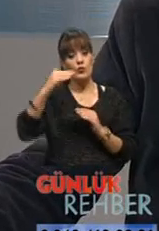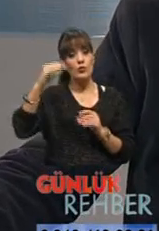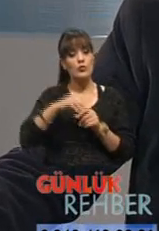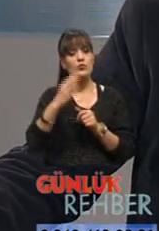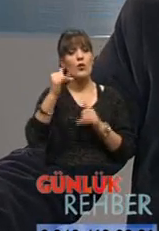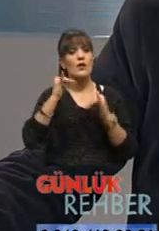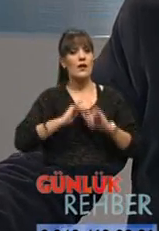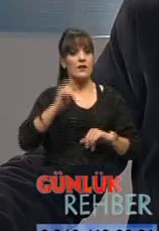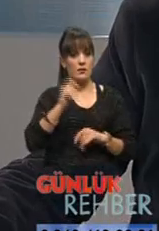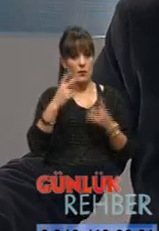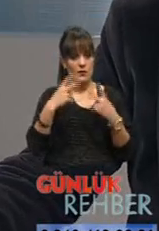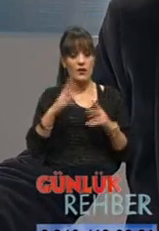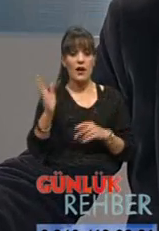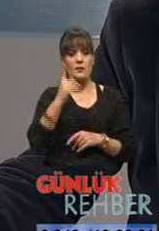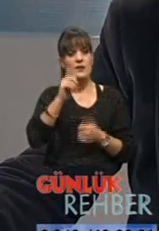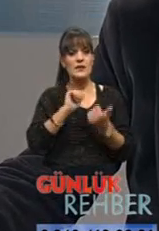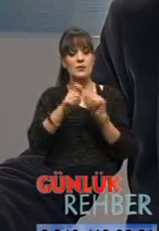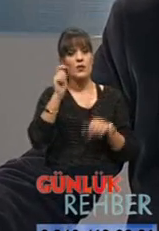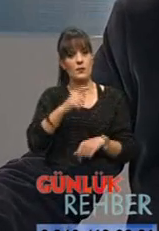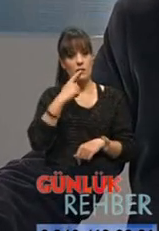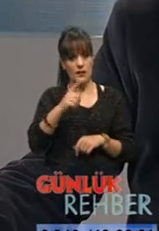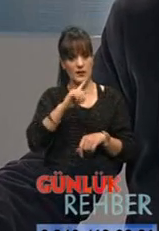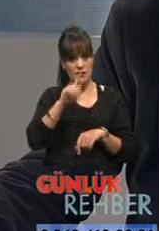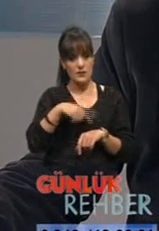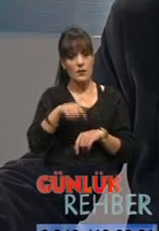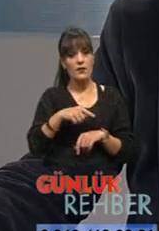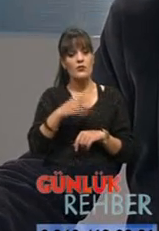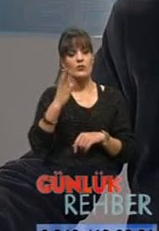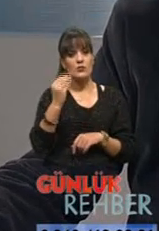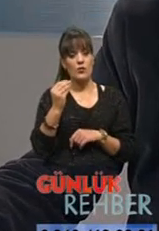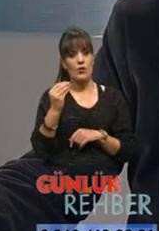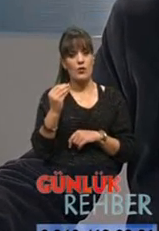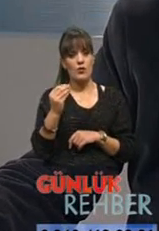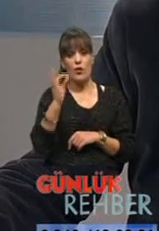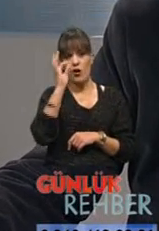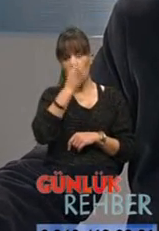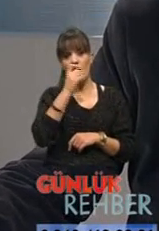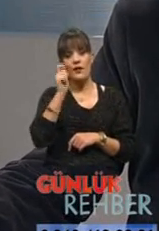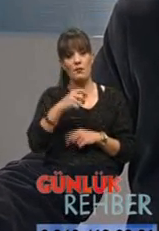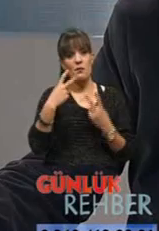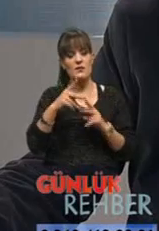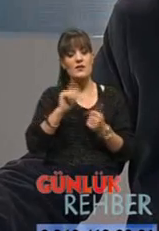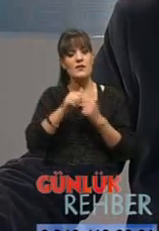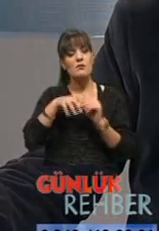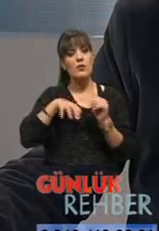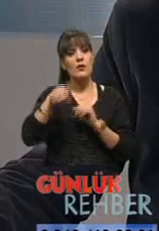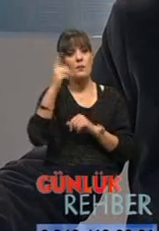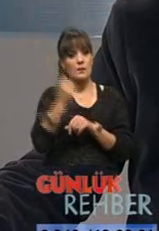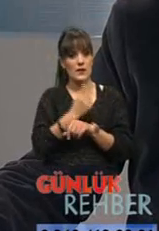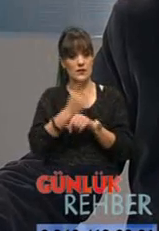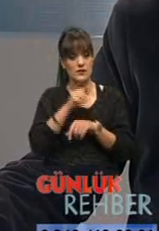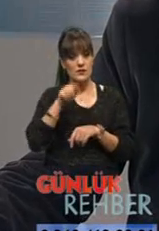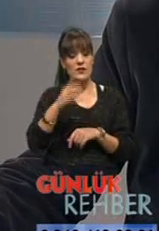çok rahat yapabileceği, hadi bir spor yapalım dediğiniz zaman işte çok kolay yapılabilecek spor dallarından birisi